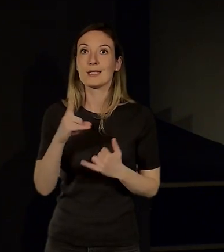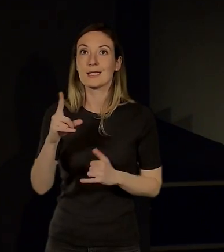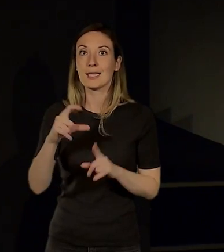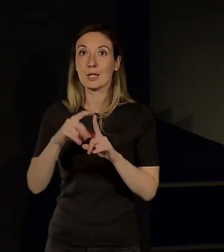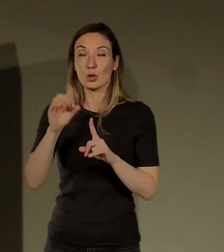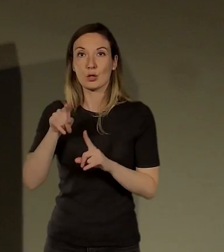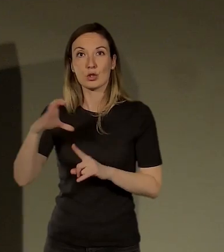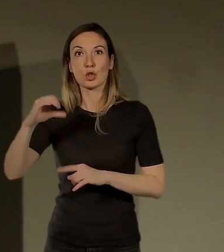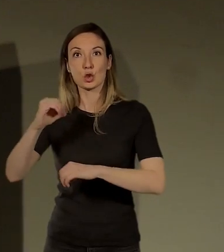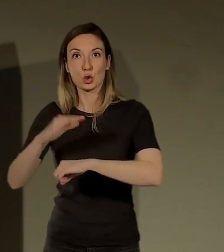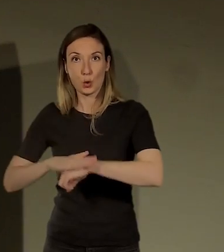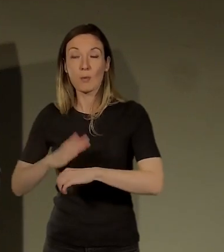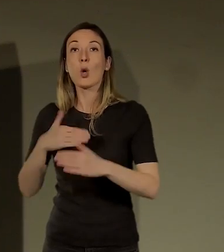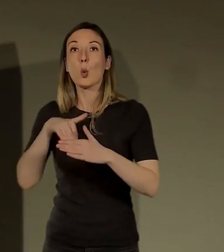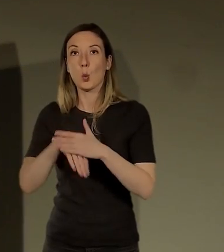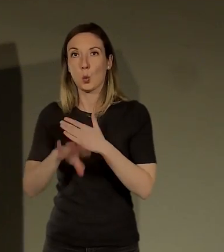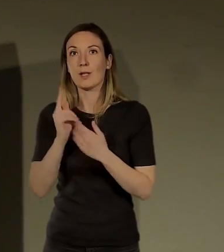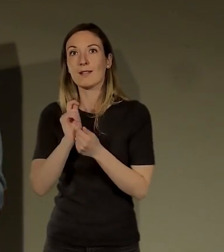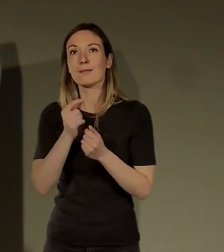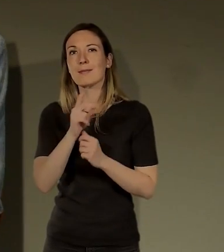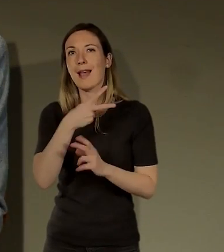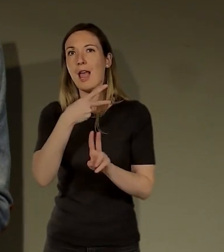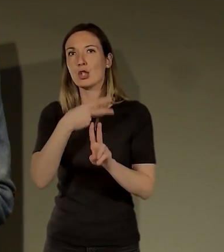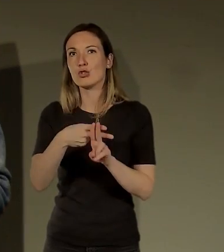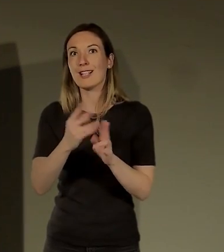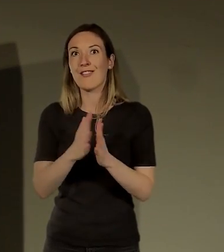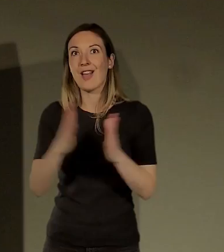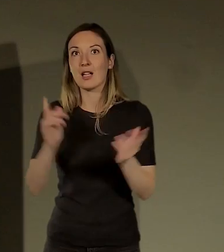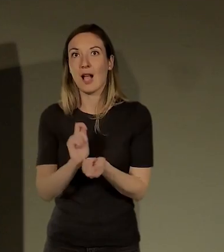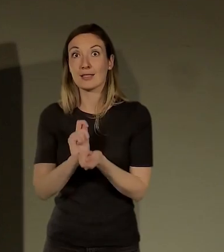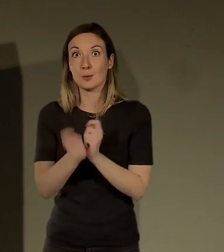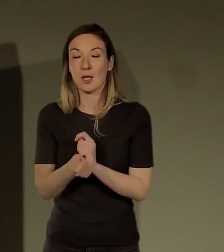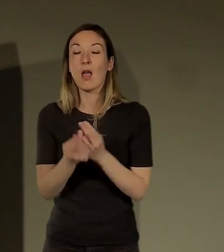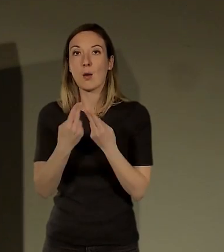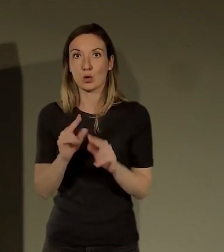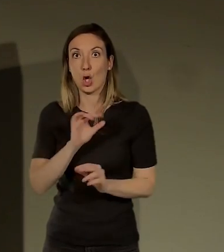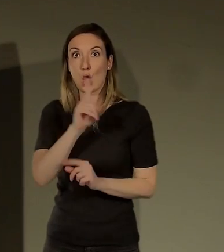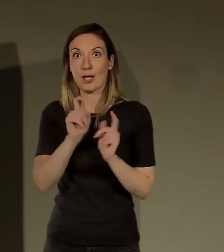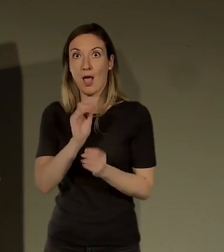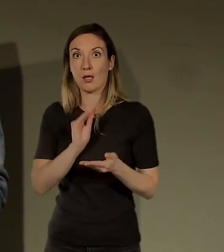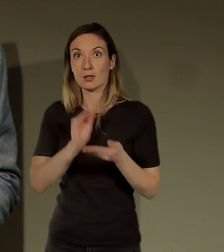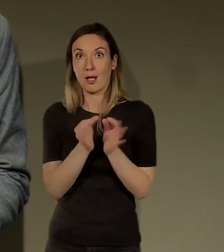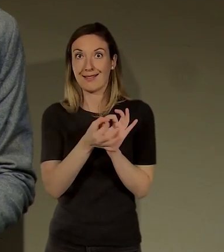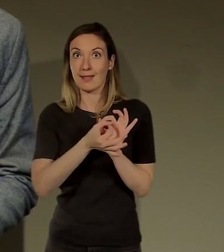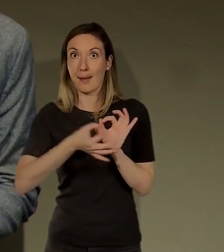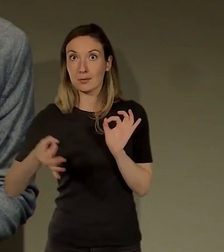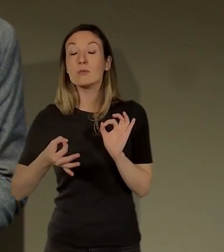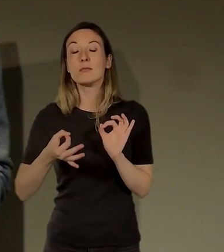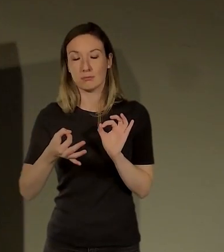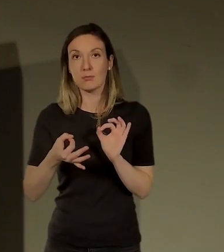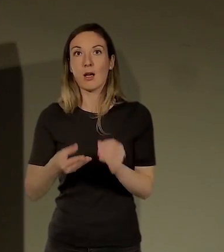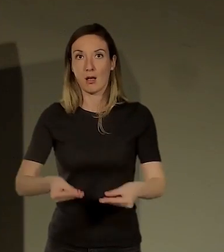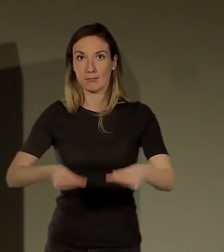pod hashtagem Velké změny položit otázku a mně se tady na tabletu ukáže a já ji pak